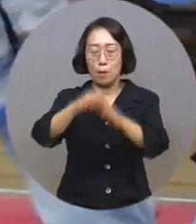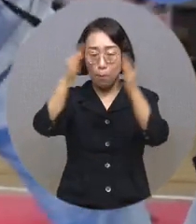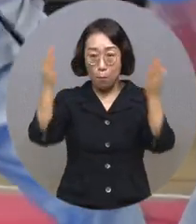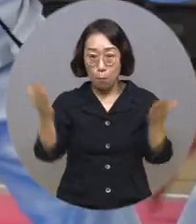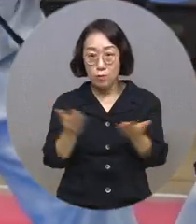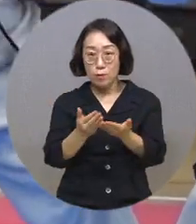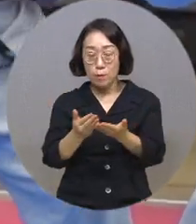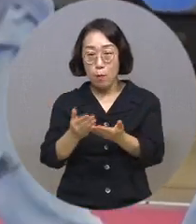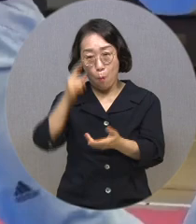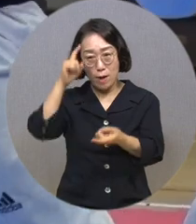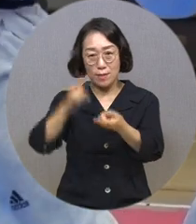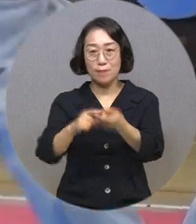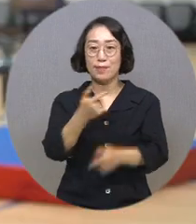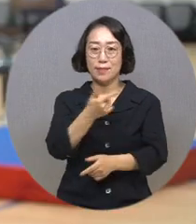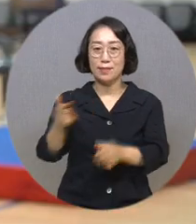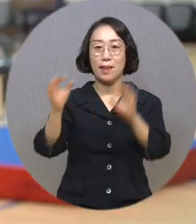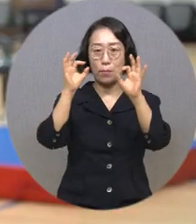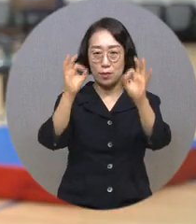호평을 얻었습니다.